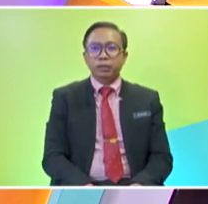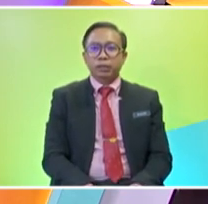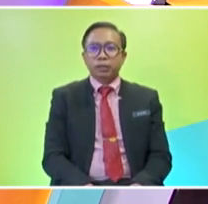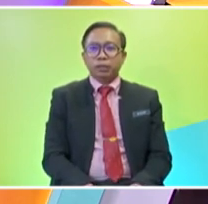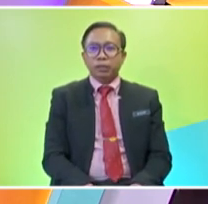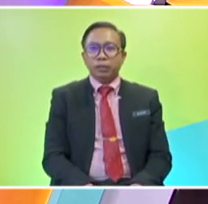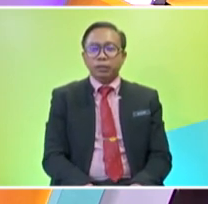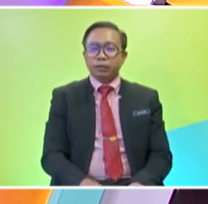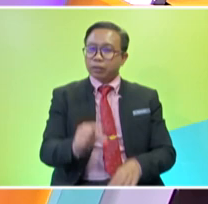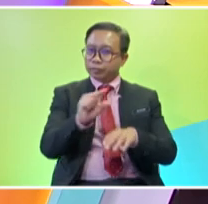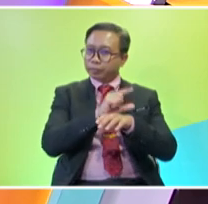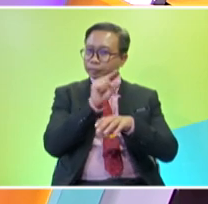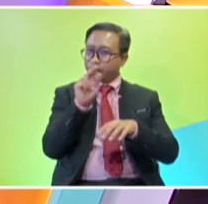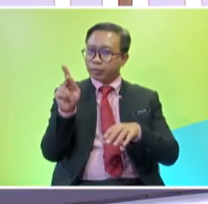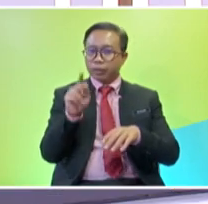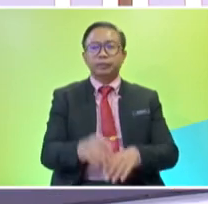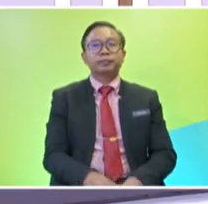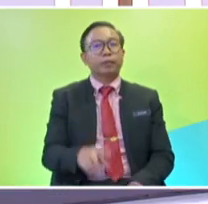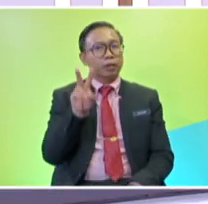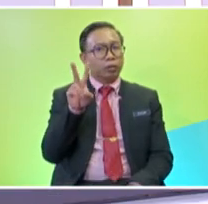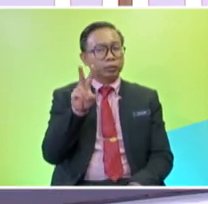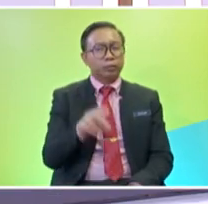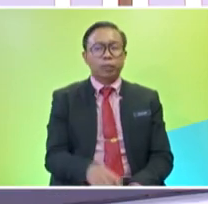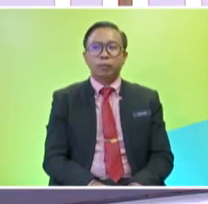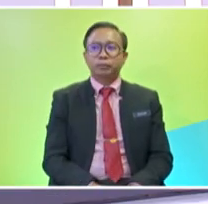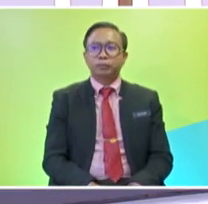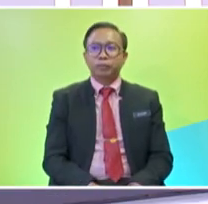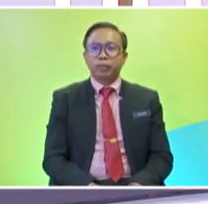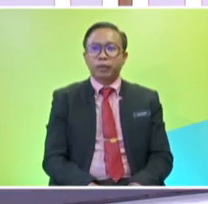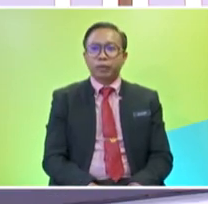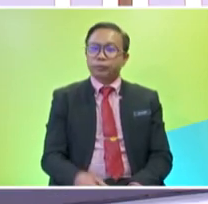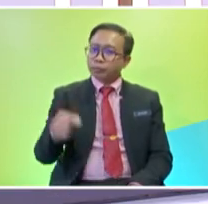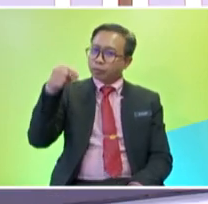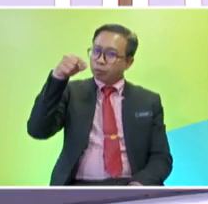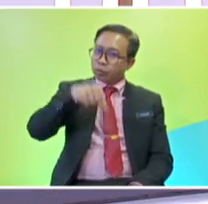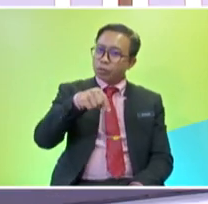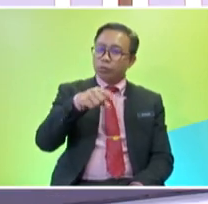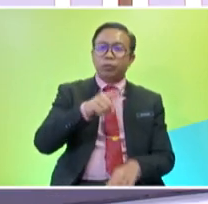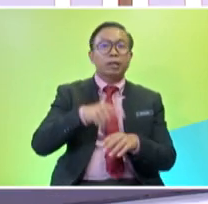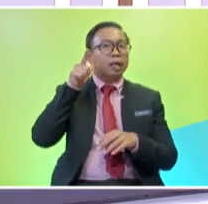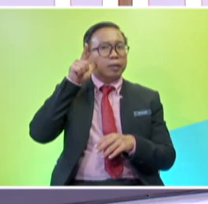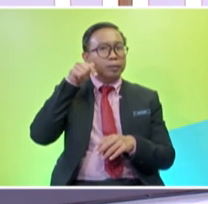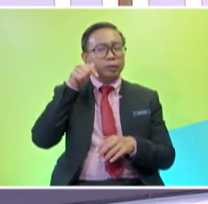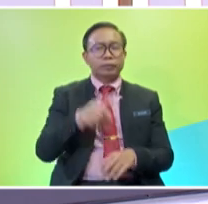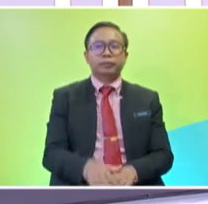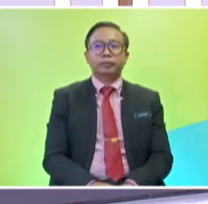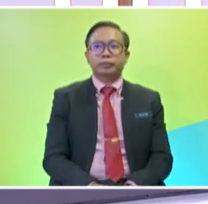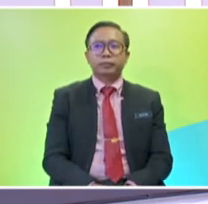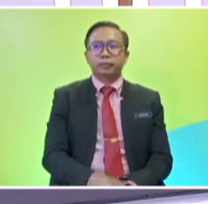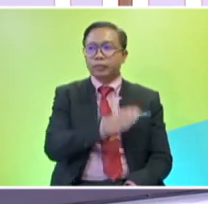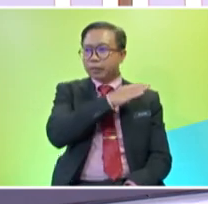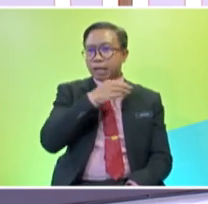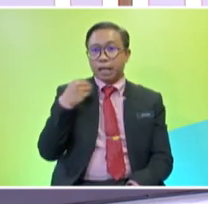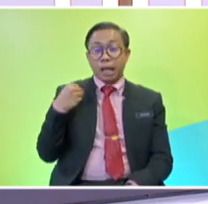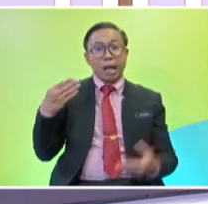gunakan paku besi yang kedua cucuk pada lemon dan